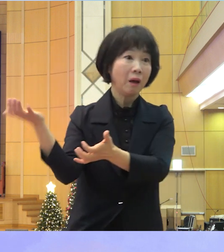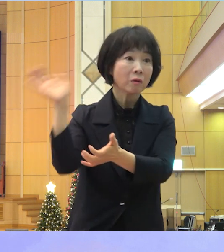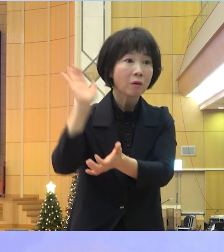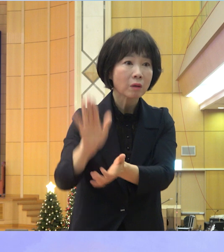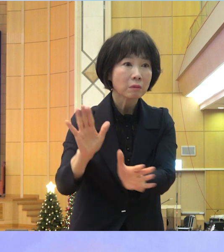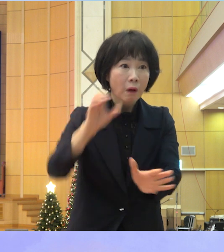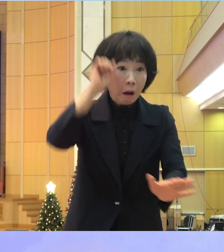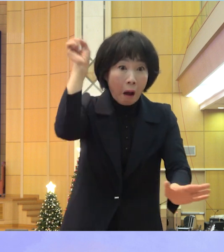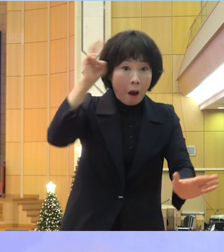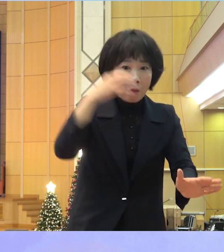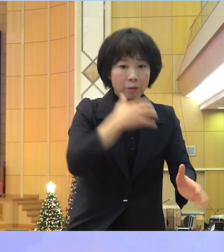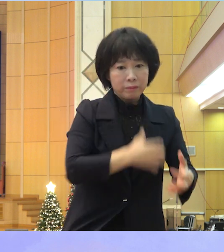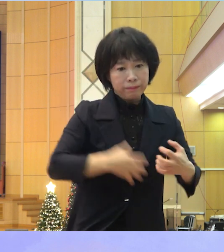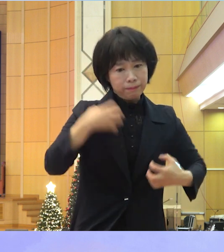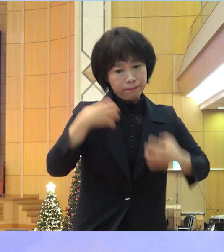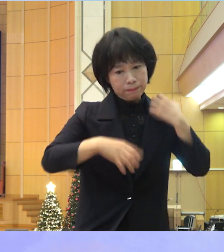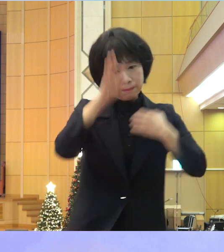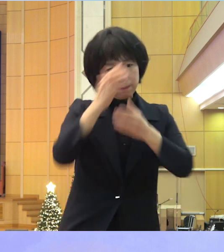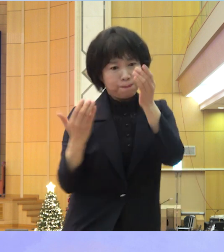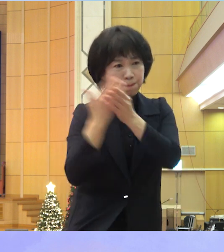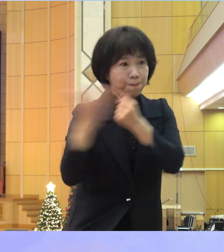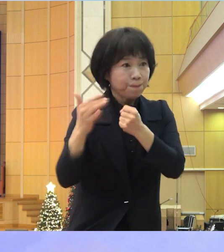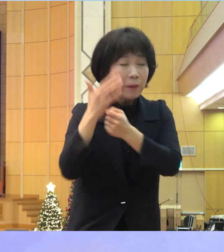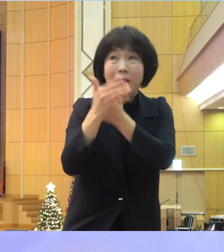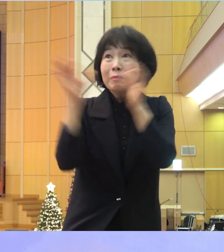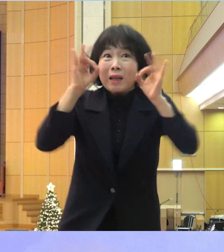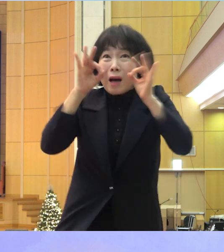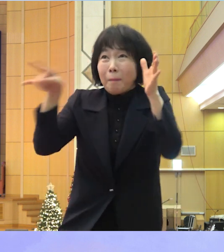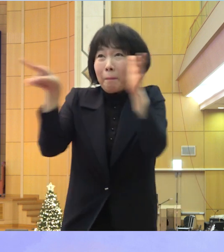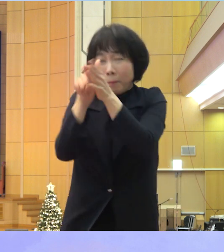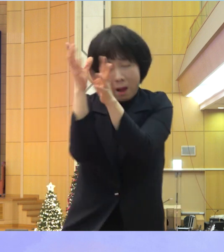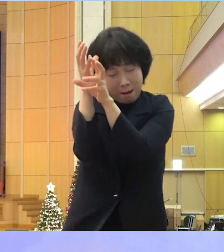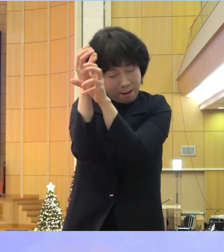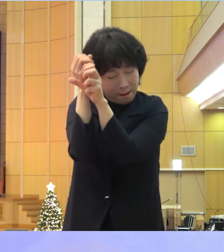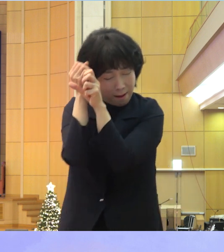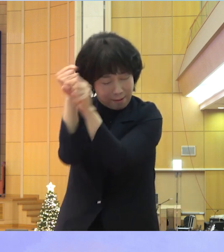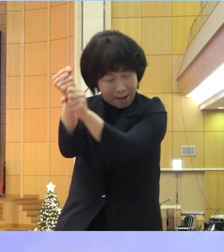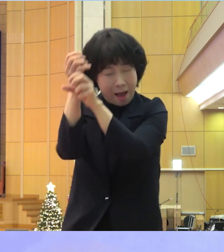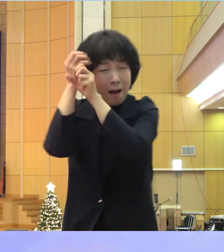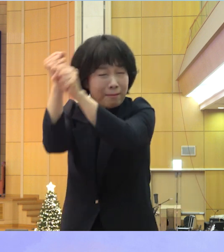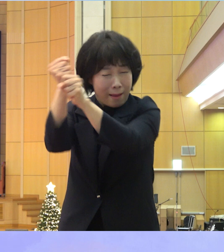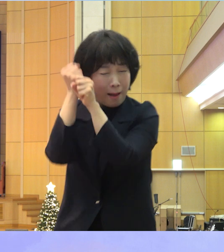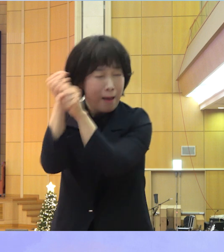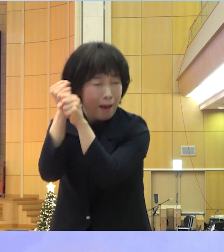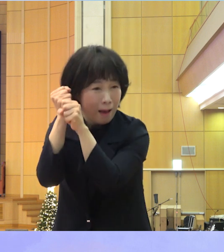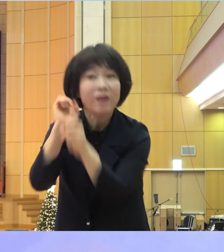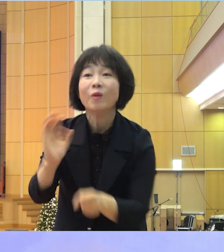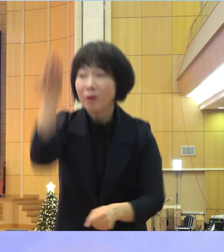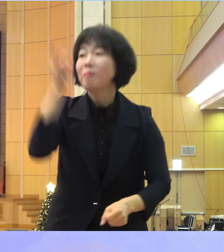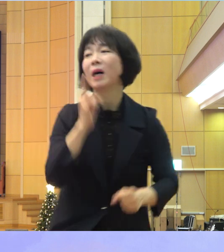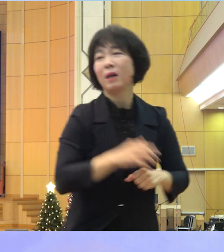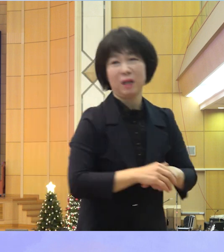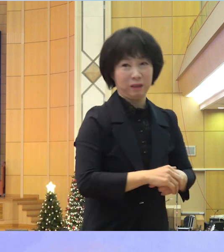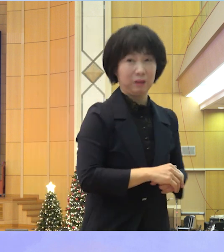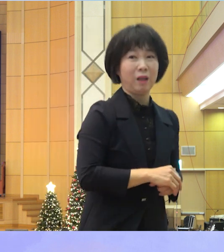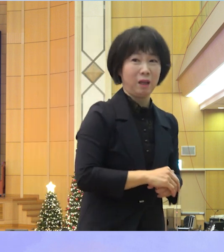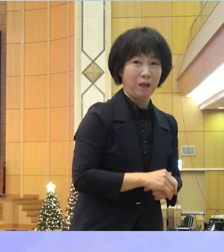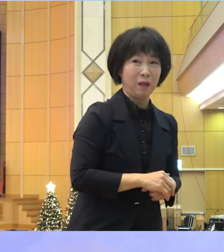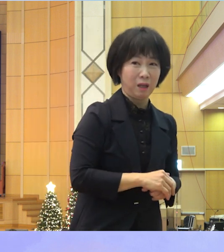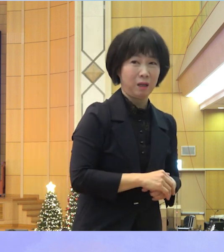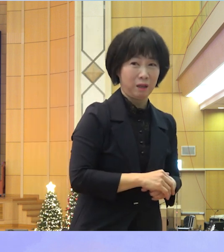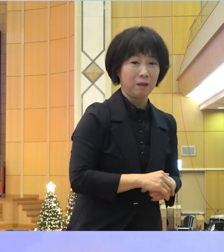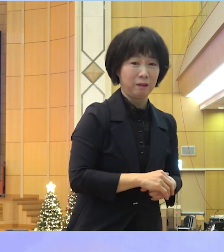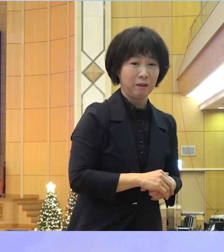텐데, 내가 며칠은 안 되지만 정말 이렇게 기도해 본 적이 없고, 이렇게 주님을 의지해 본 적이 없고,